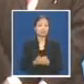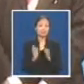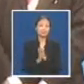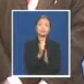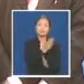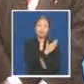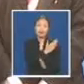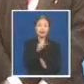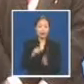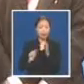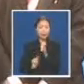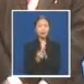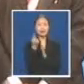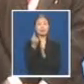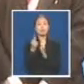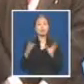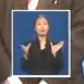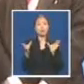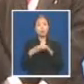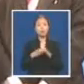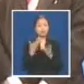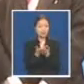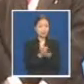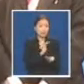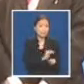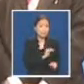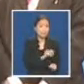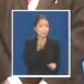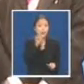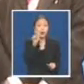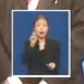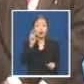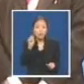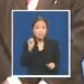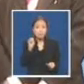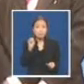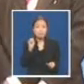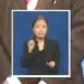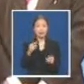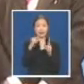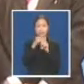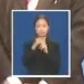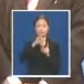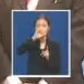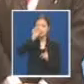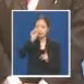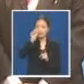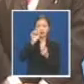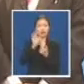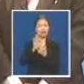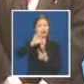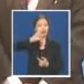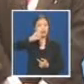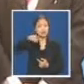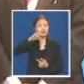ได้ริเริ่มเรื่องของกลุ่มสัจจะออมทรัพย์ใช้วัดเป็นศูนย์กลางแล้วก็ใช้โอกาสของการจัด